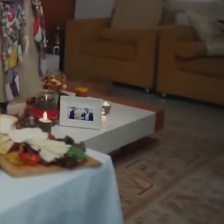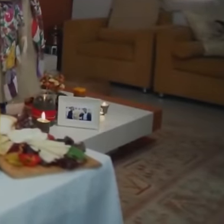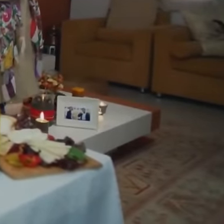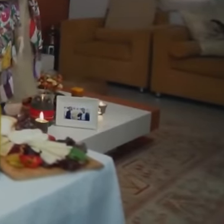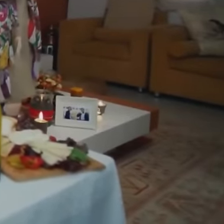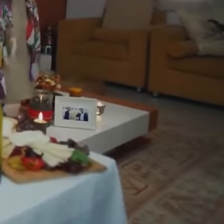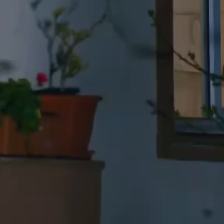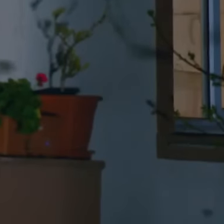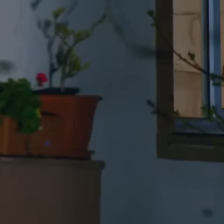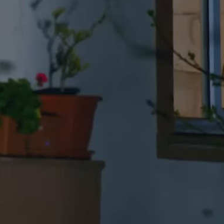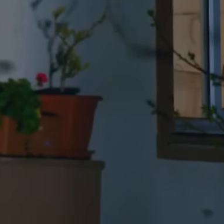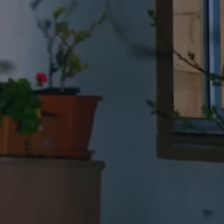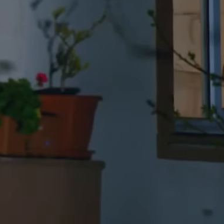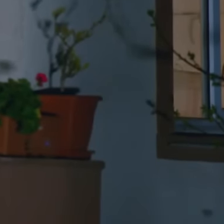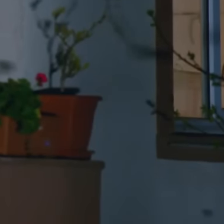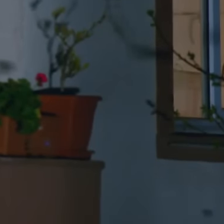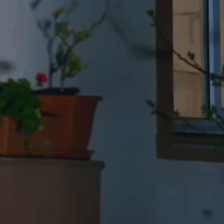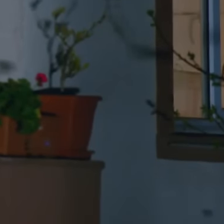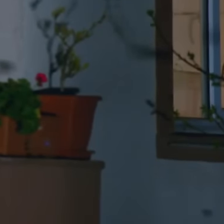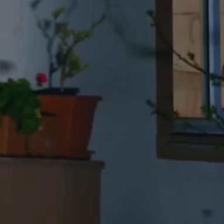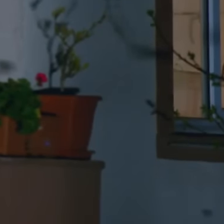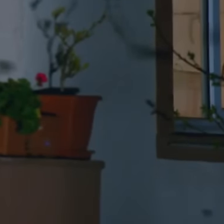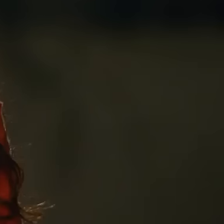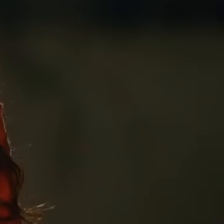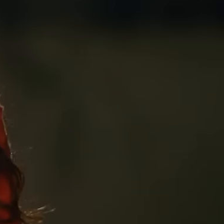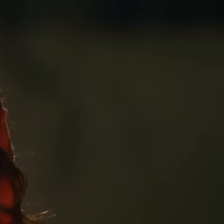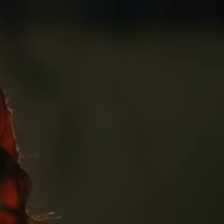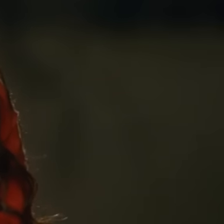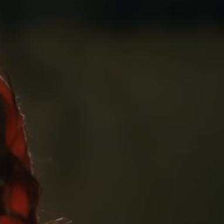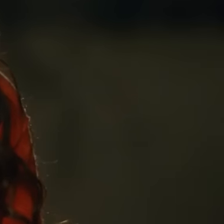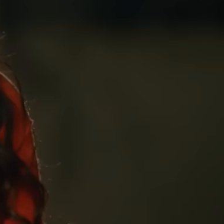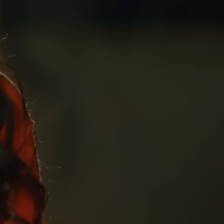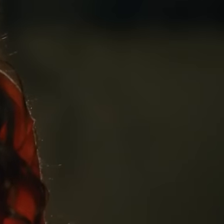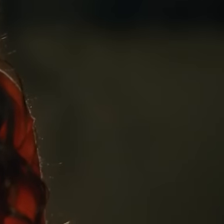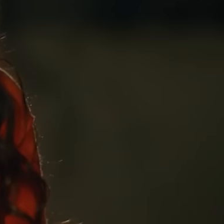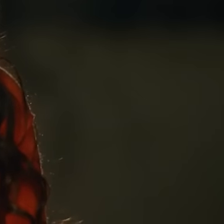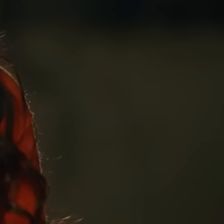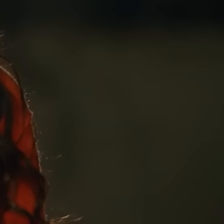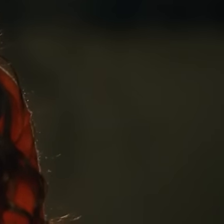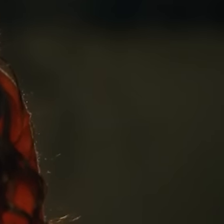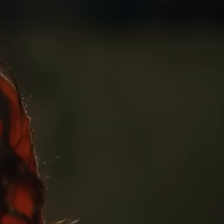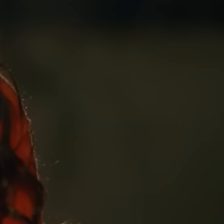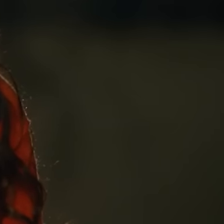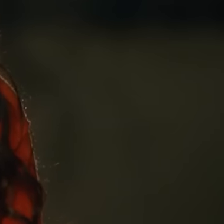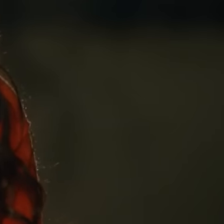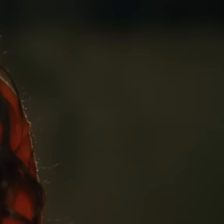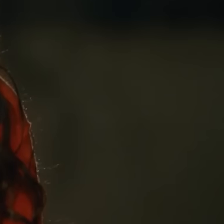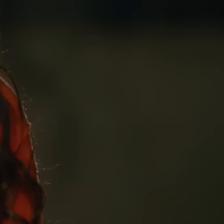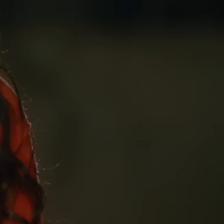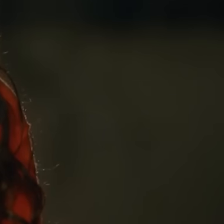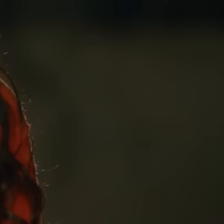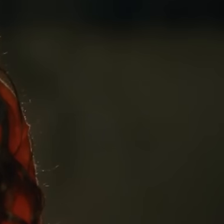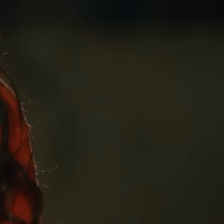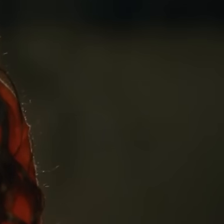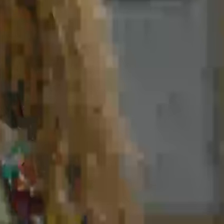Tarık içeri girip belinden sarıldı. Emel pencerenin önünde sarmaş dolaş durmalarına bakıyor. Dudağının yanını ısırarak gözleri